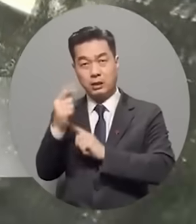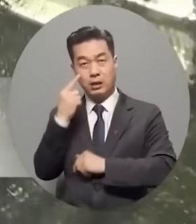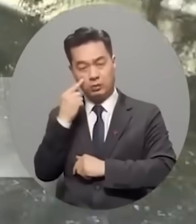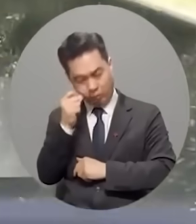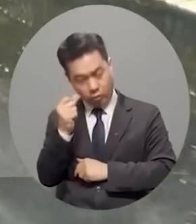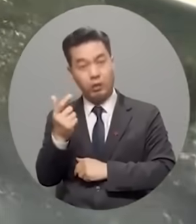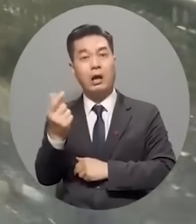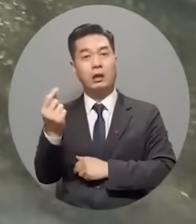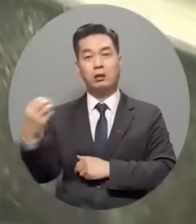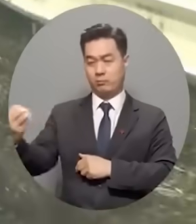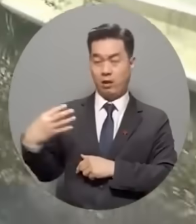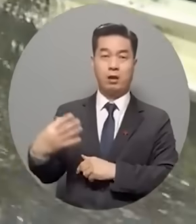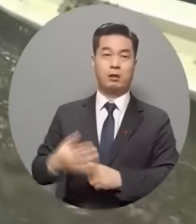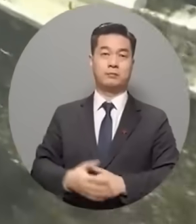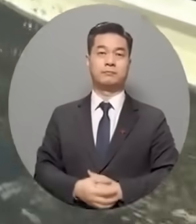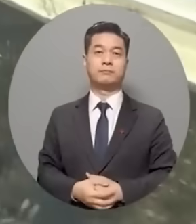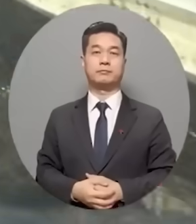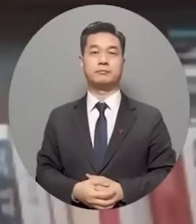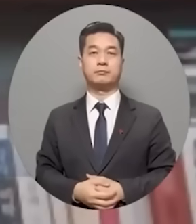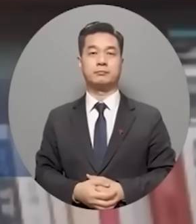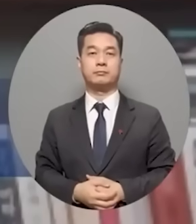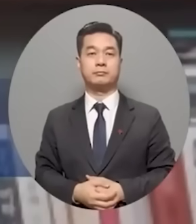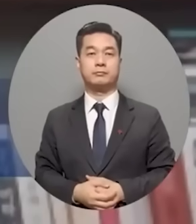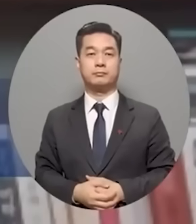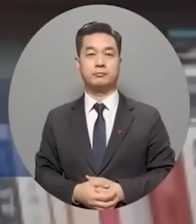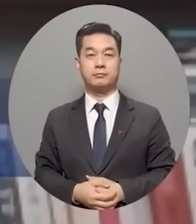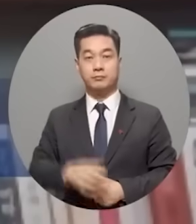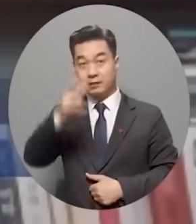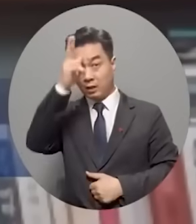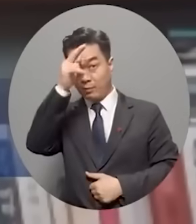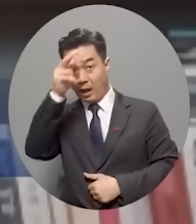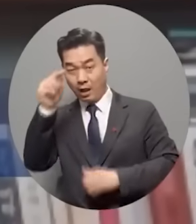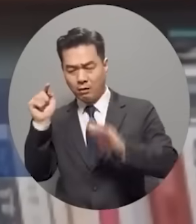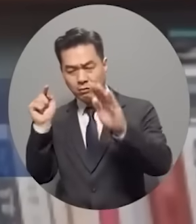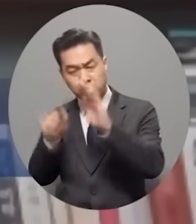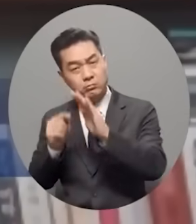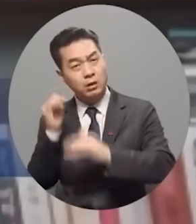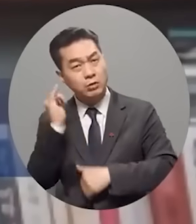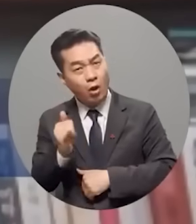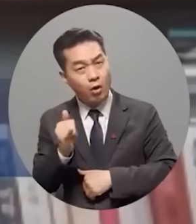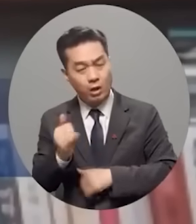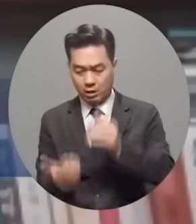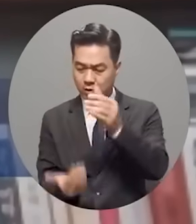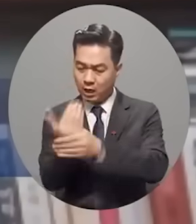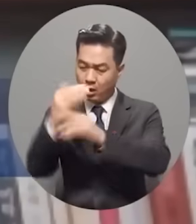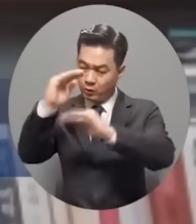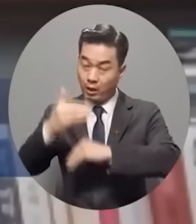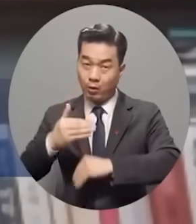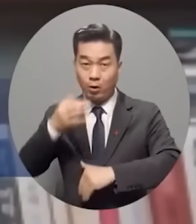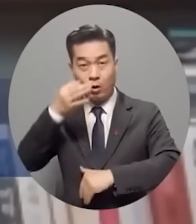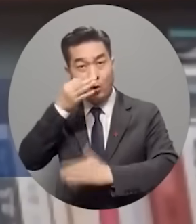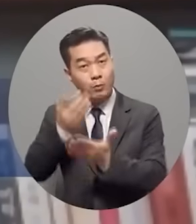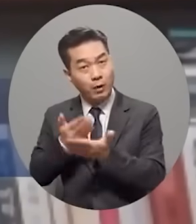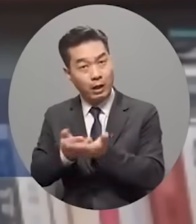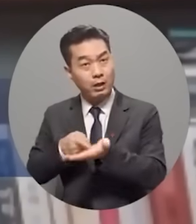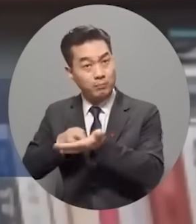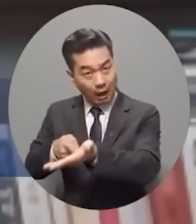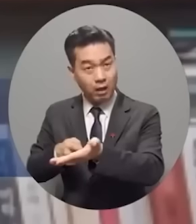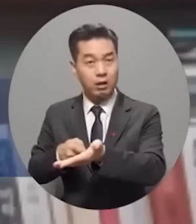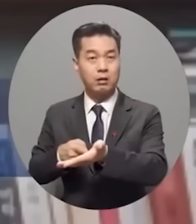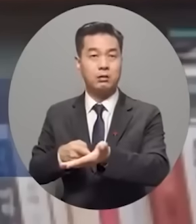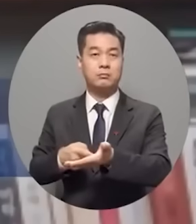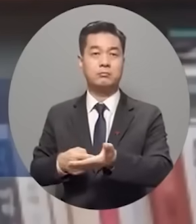그런 것 같다고 했습니다. 파출소로 전화를 해서 도대체 사고 경위에 대해서 알려달라 이렇게 이야기를